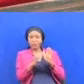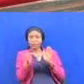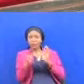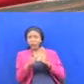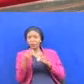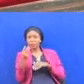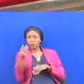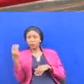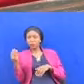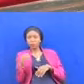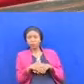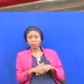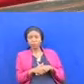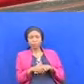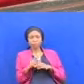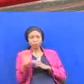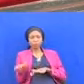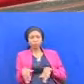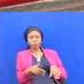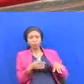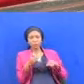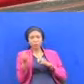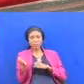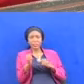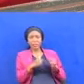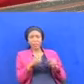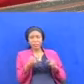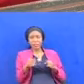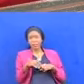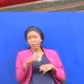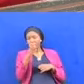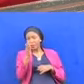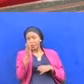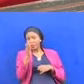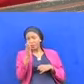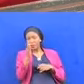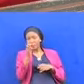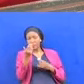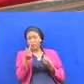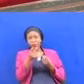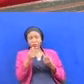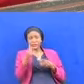19.33. Utendaji wa TCA umeonyeshwa kwenye kitabu changu cha hotuba ya